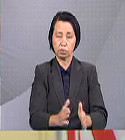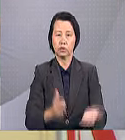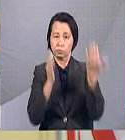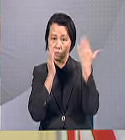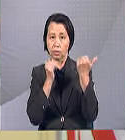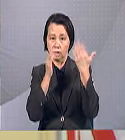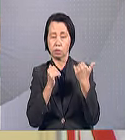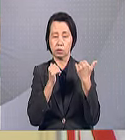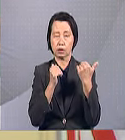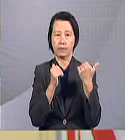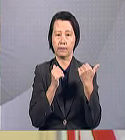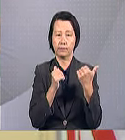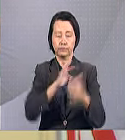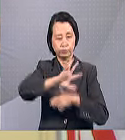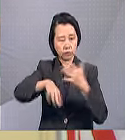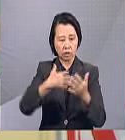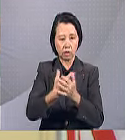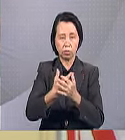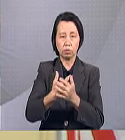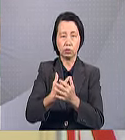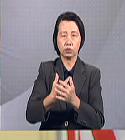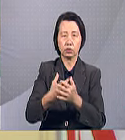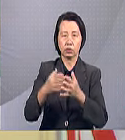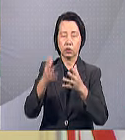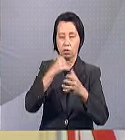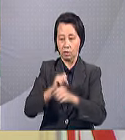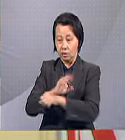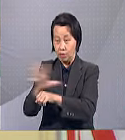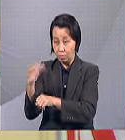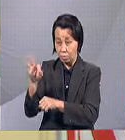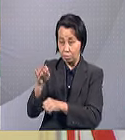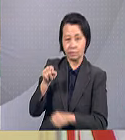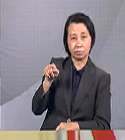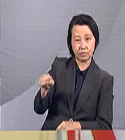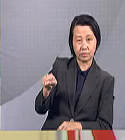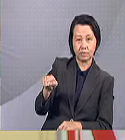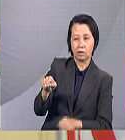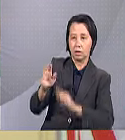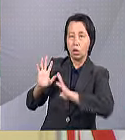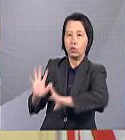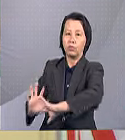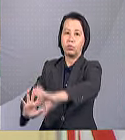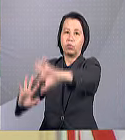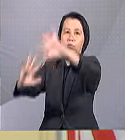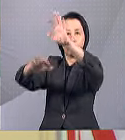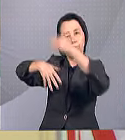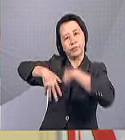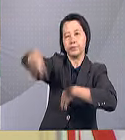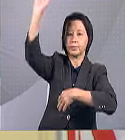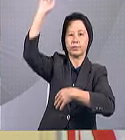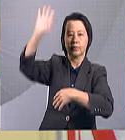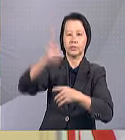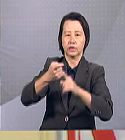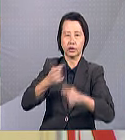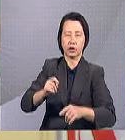Semoga segala kabus COVID-19 ini bergarak berlalu pergi